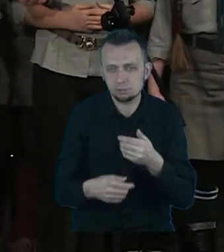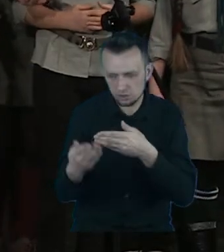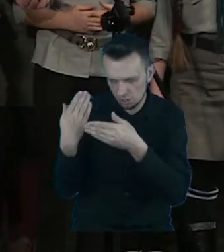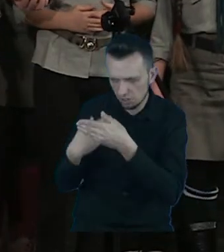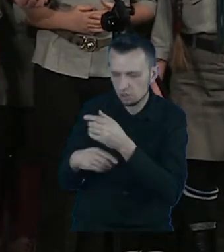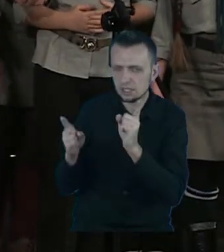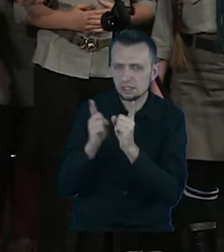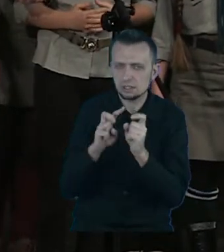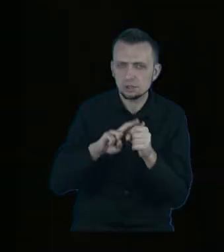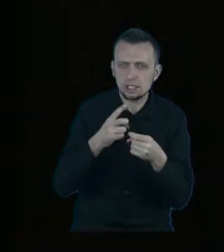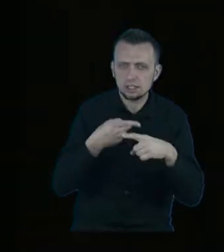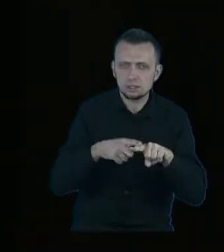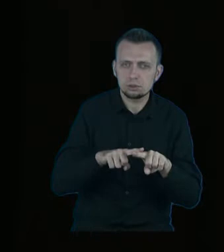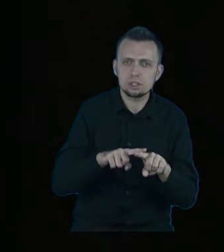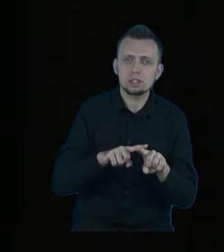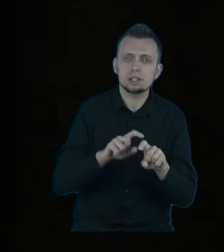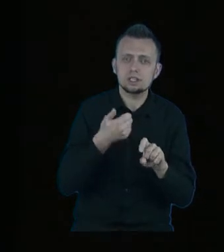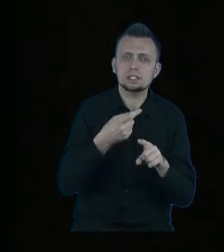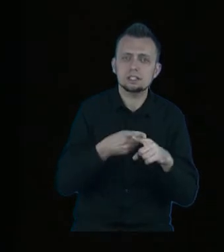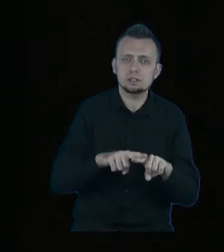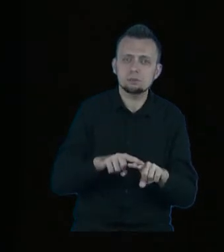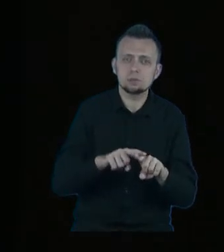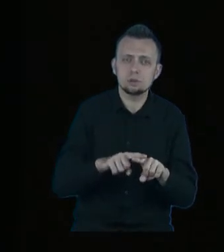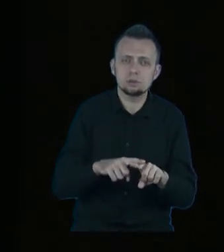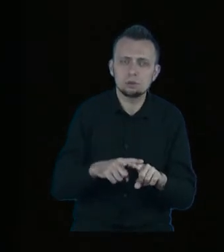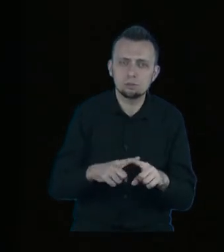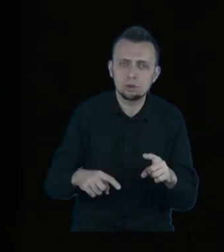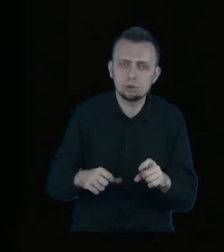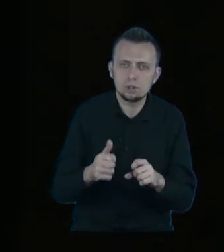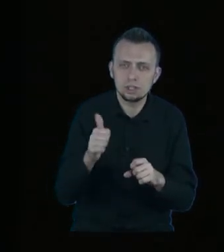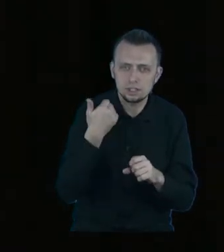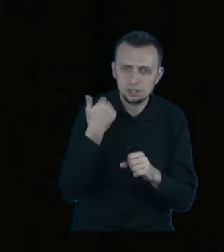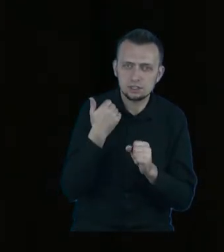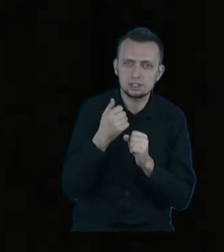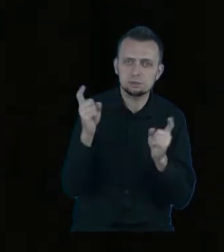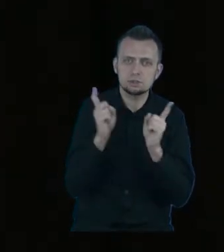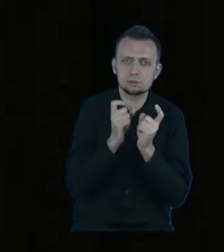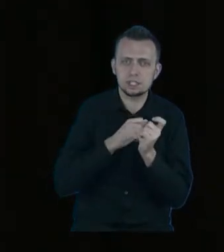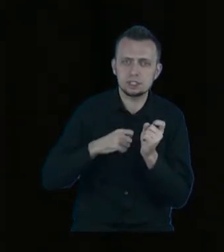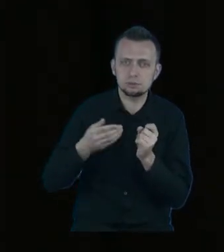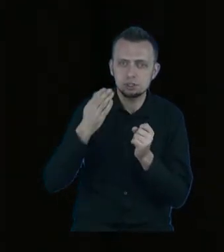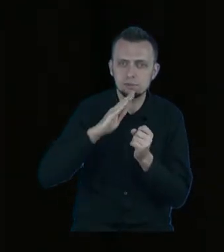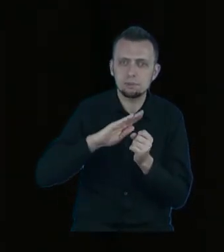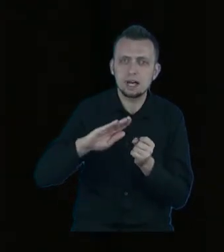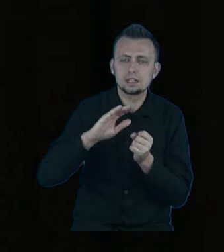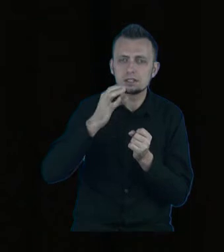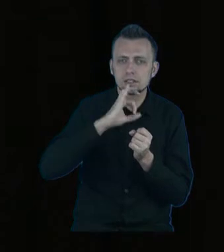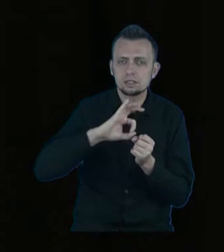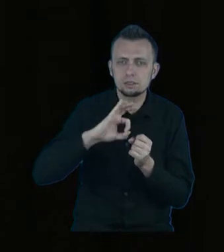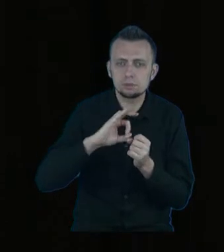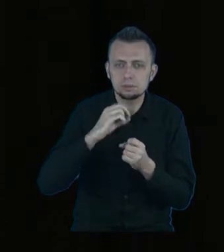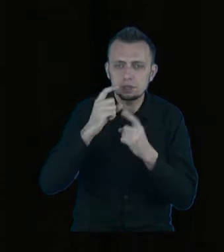1,5 tygodnia temu, spotkaliśmy się z bardzo pozytywnym i takim szeroko zakrojonym odzewem społeczności